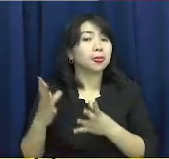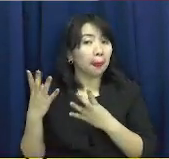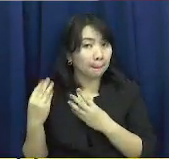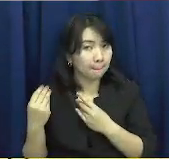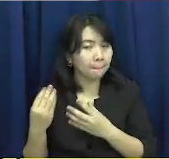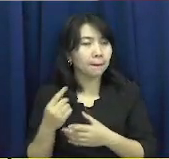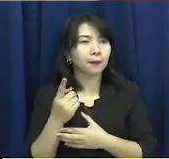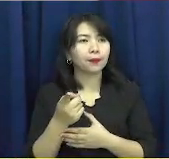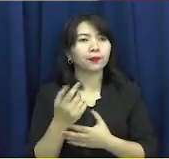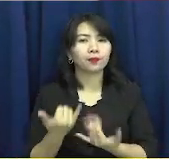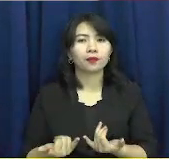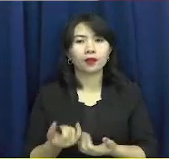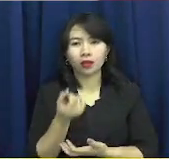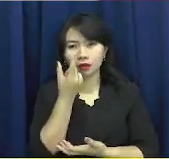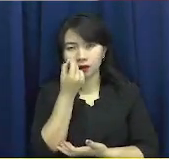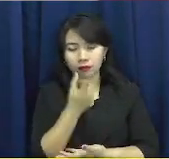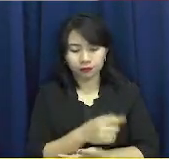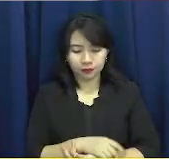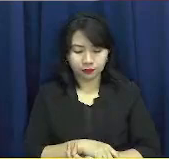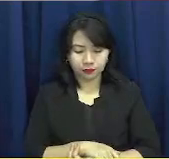ay tayo po ay